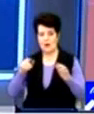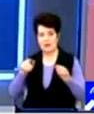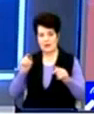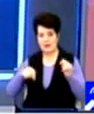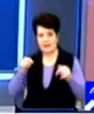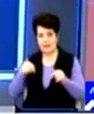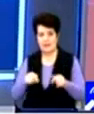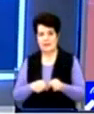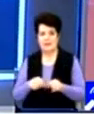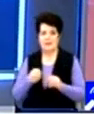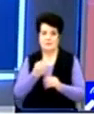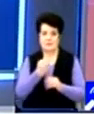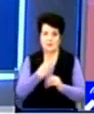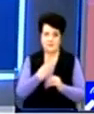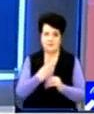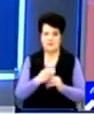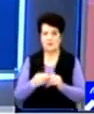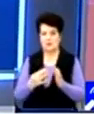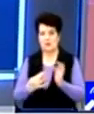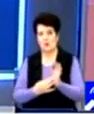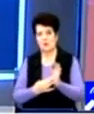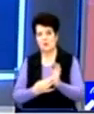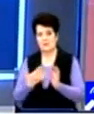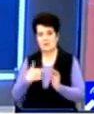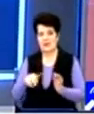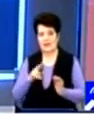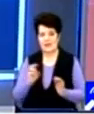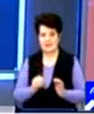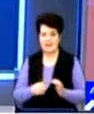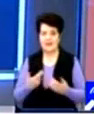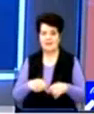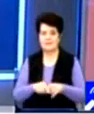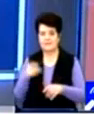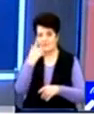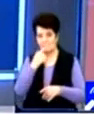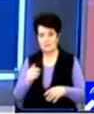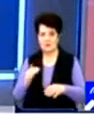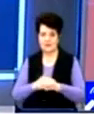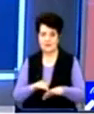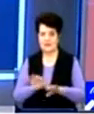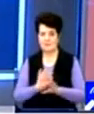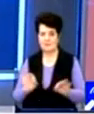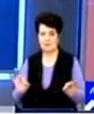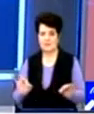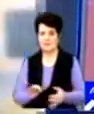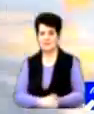vor varia între 12 și 19 grade Celsius. Acestea au fost informațiile. Să aveți o seară